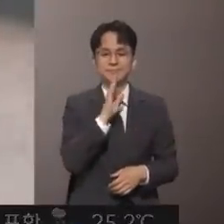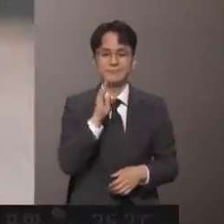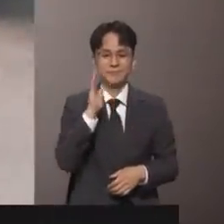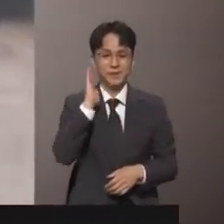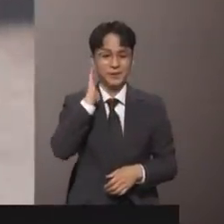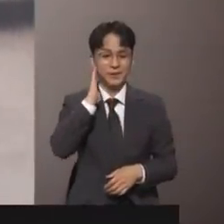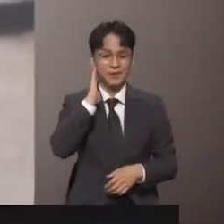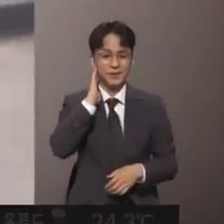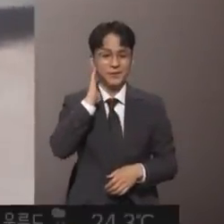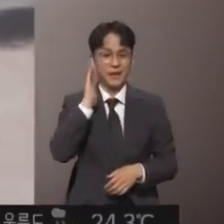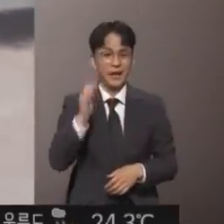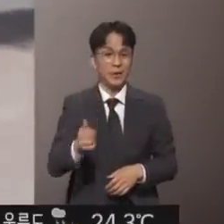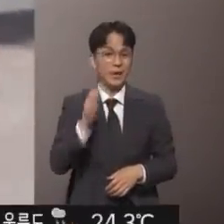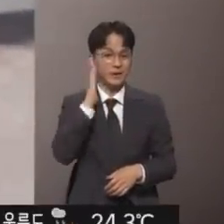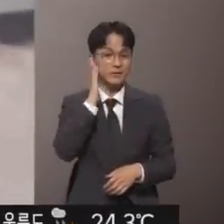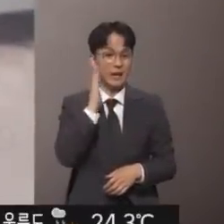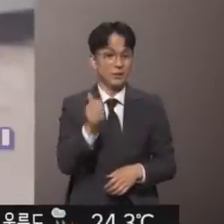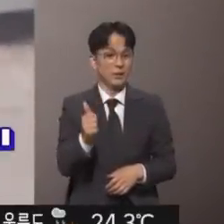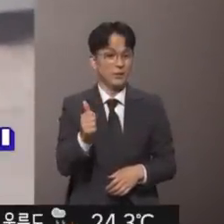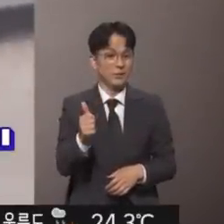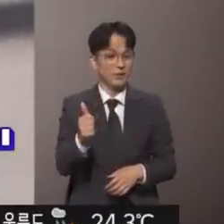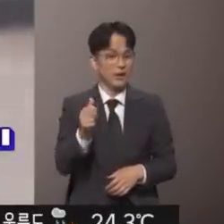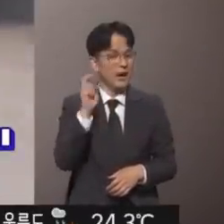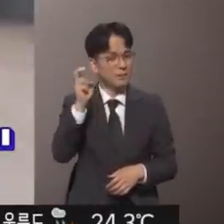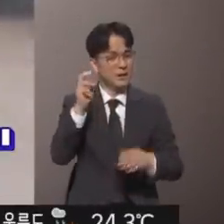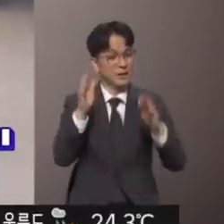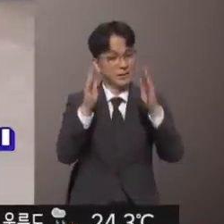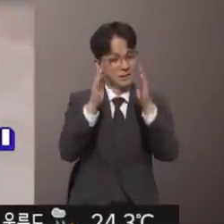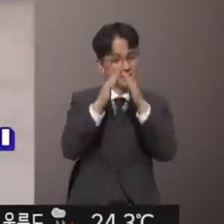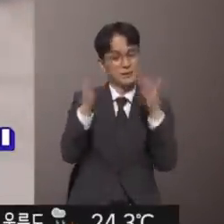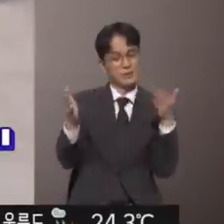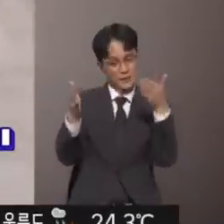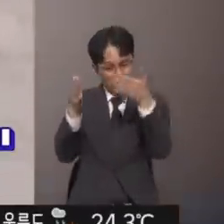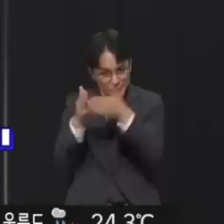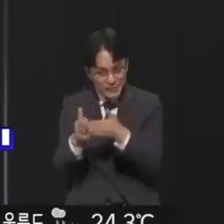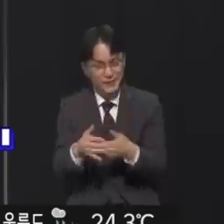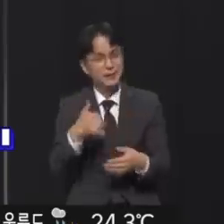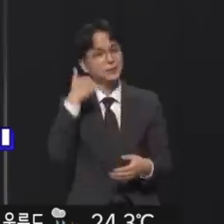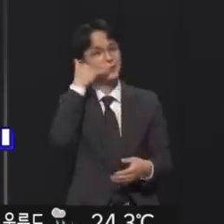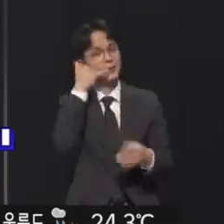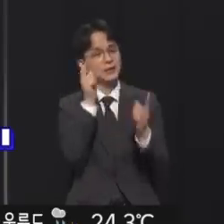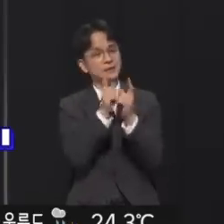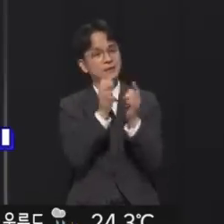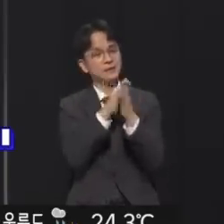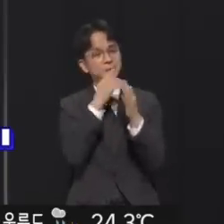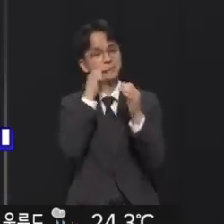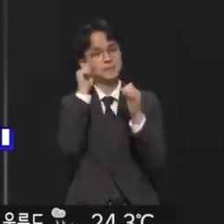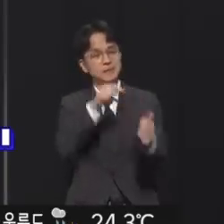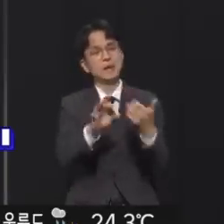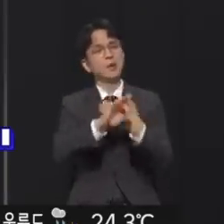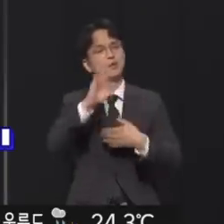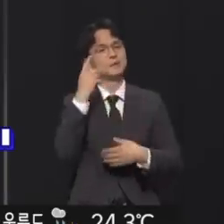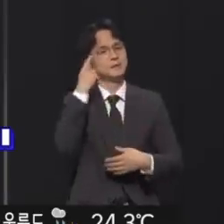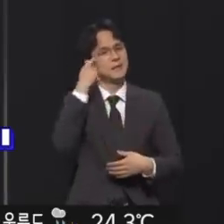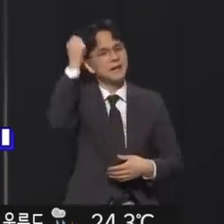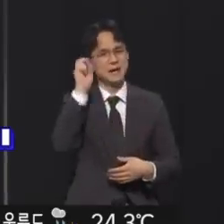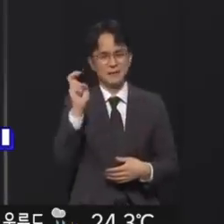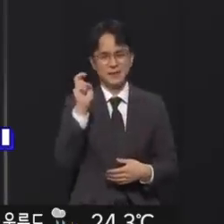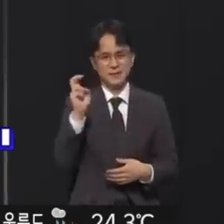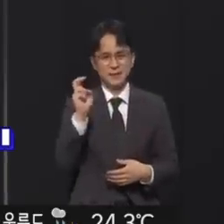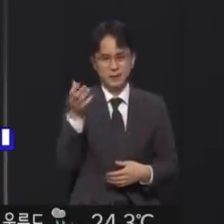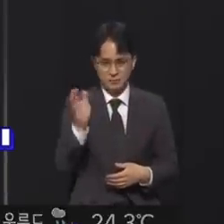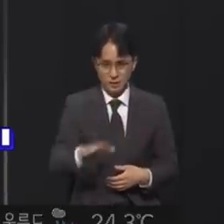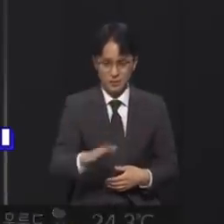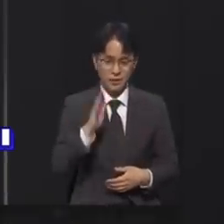시장이 라든지 행안부 장관 을 통해서 다짐이 하면 되겠다 근데 문제는 대통령께서는 그렇게 생각하신다면 해도 비서실장 이라든지